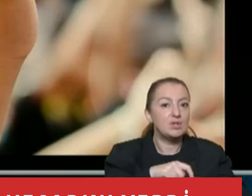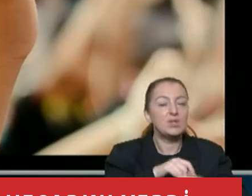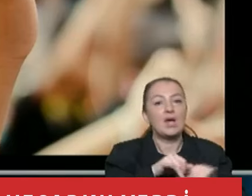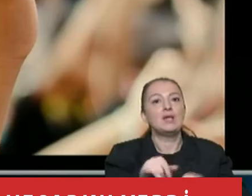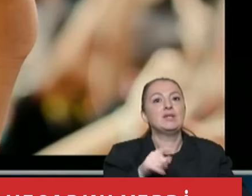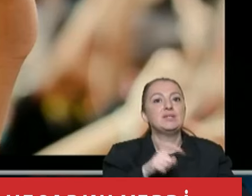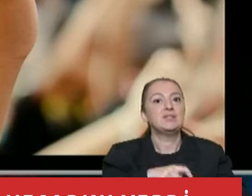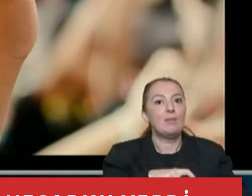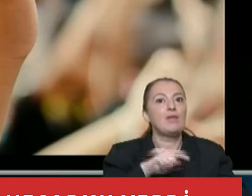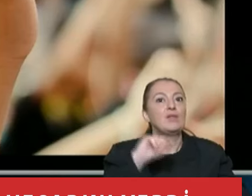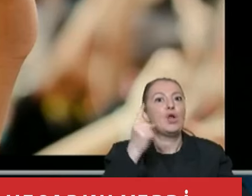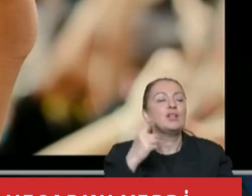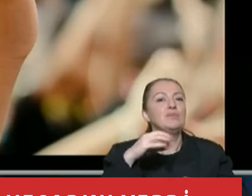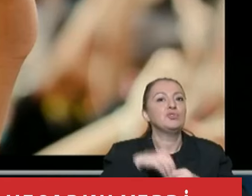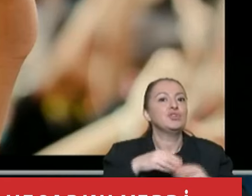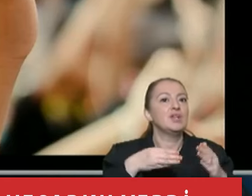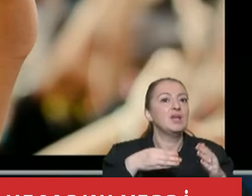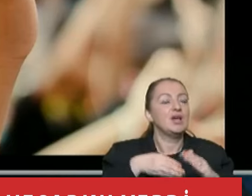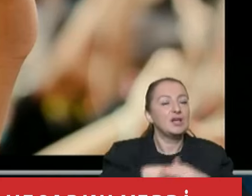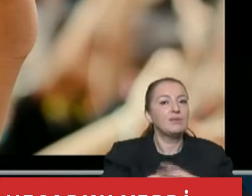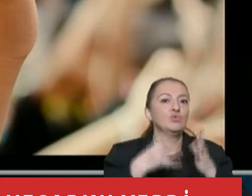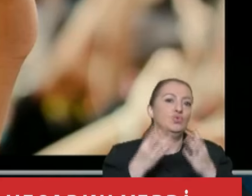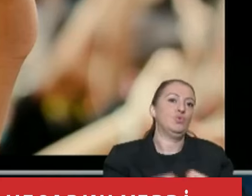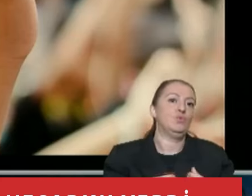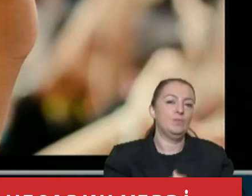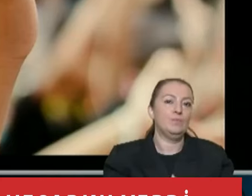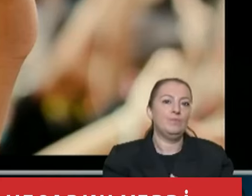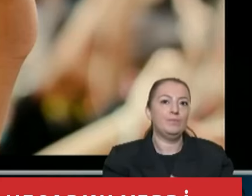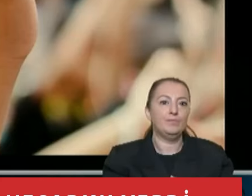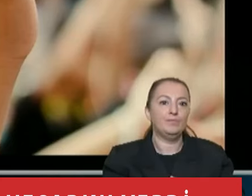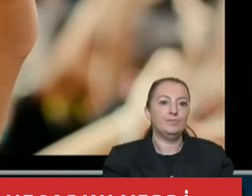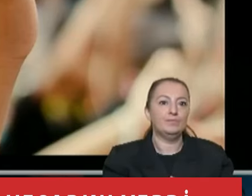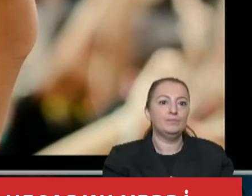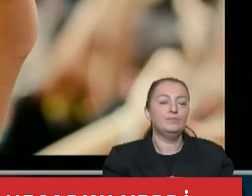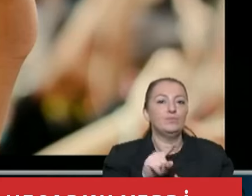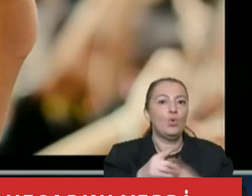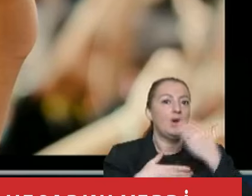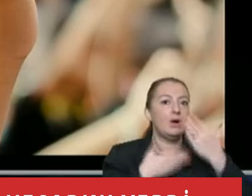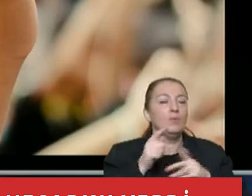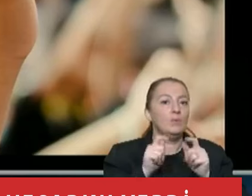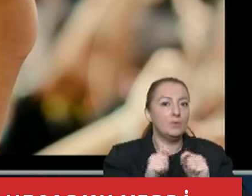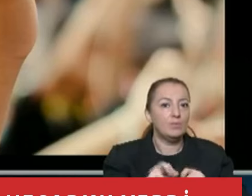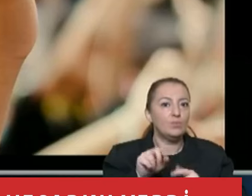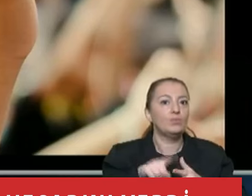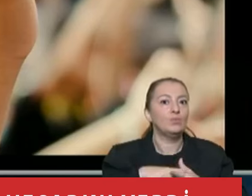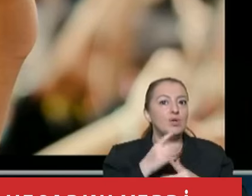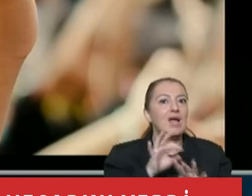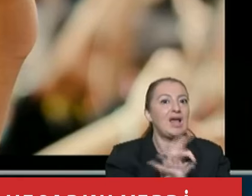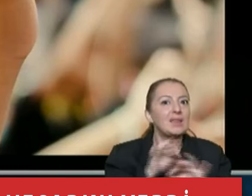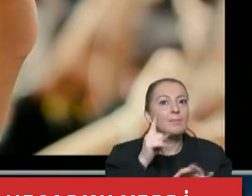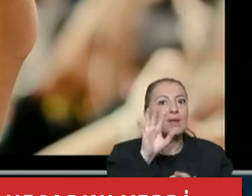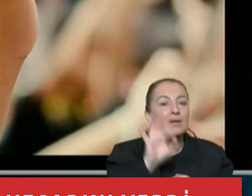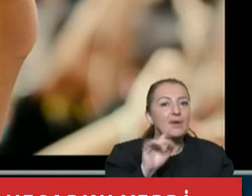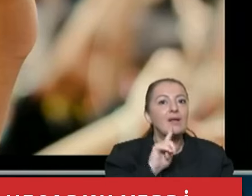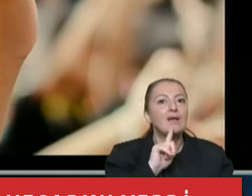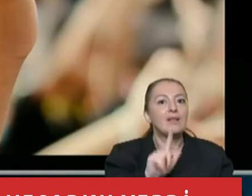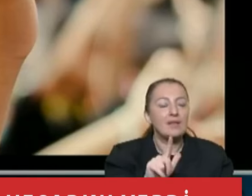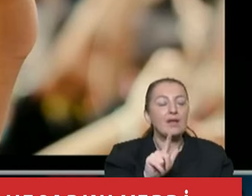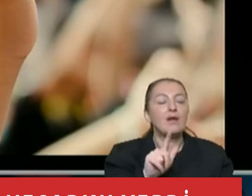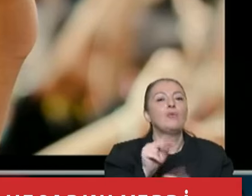bütçelenmiş girmiş olmasını sağlamaktadır Bu bahsettiğim projelere tam 1 milyar liralık